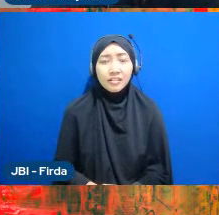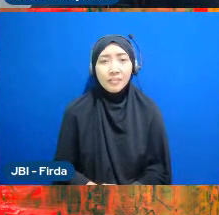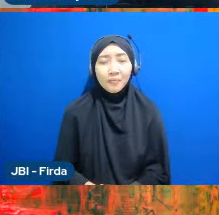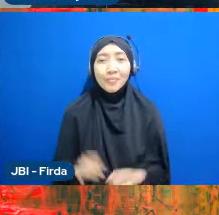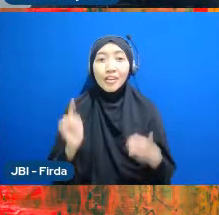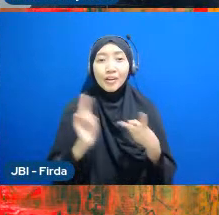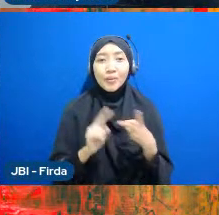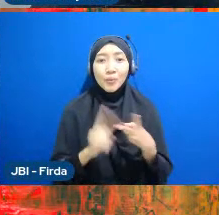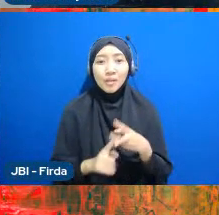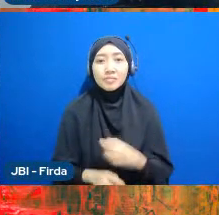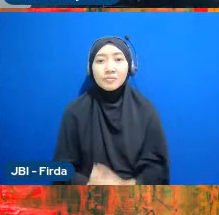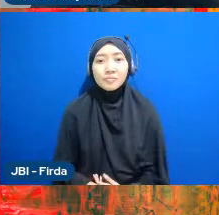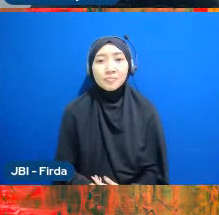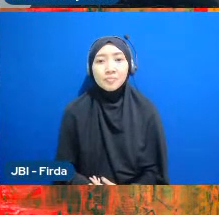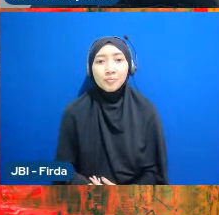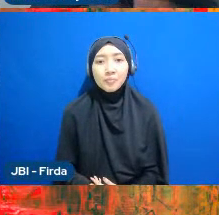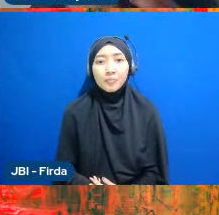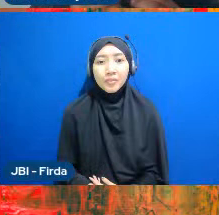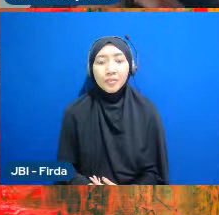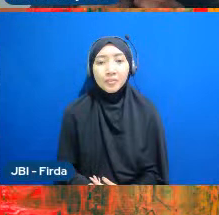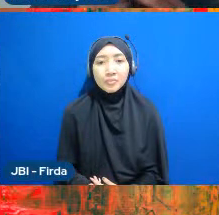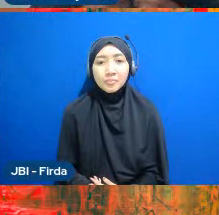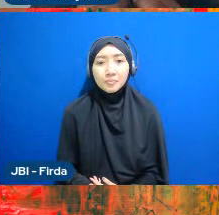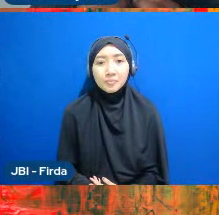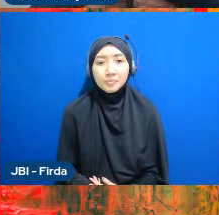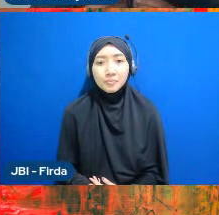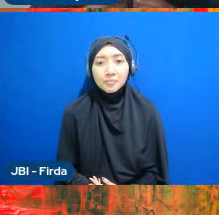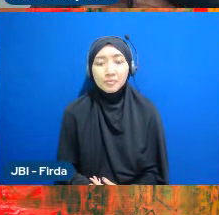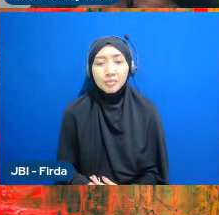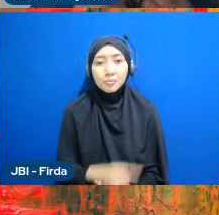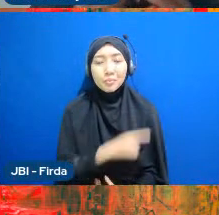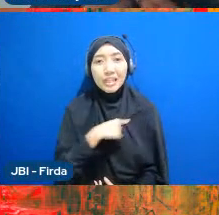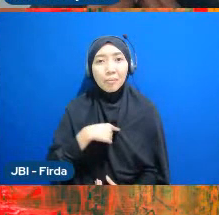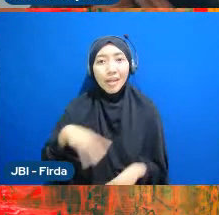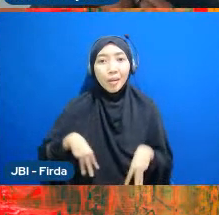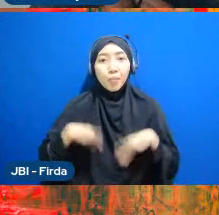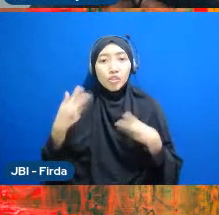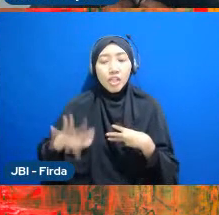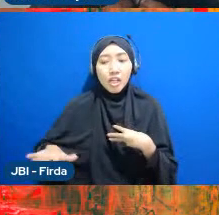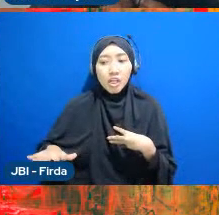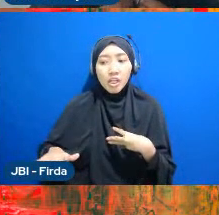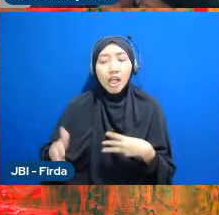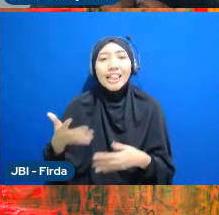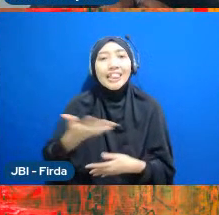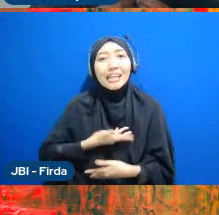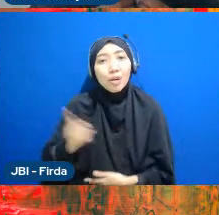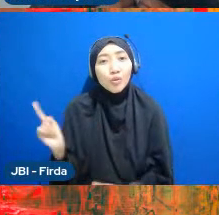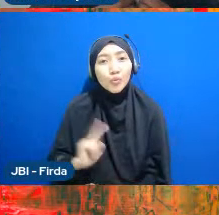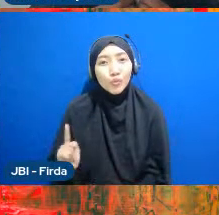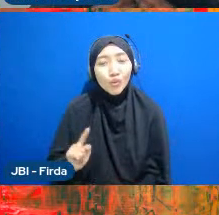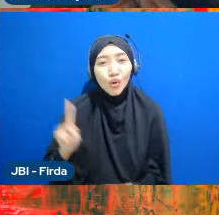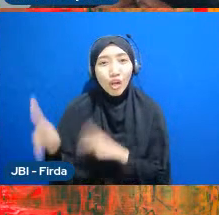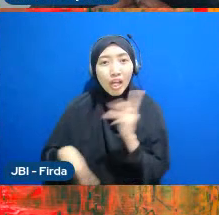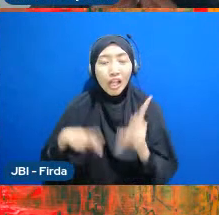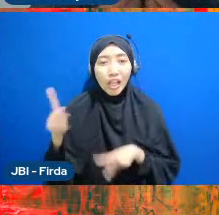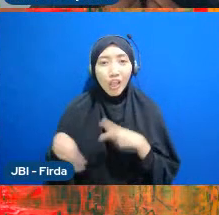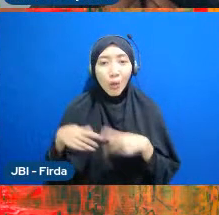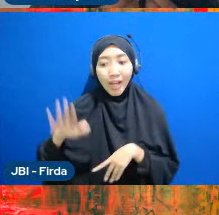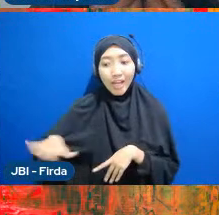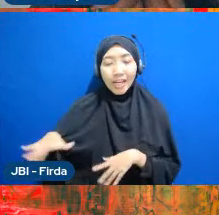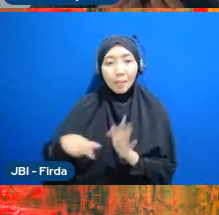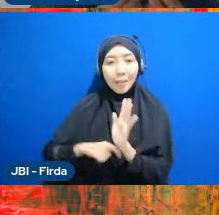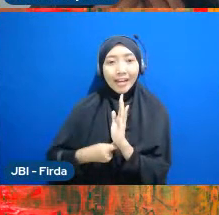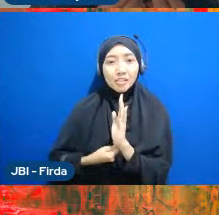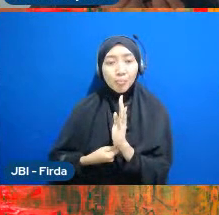adalah menerima emosi anak. Jadi, kenapa saya bilang terima emosi anak adalah, terima dulu dong kalau anak